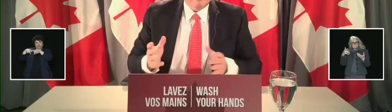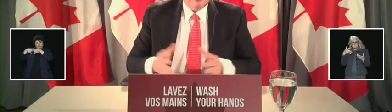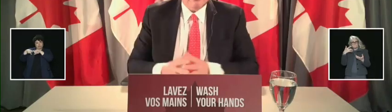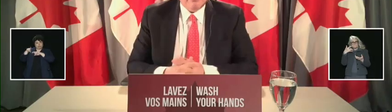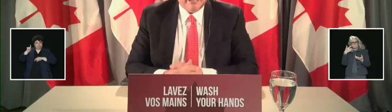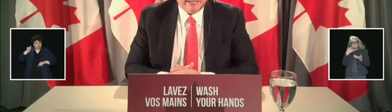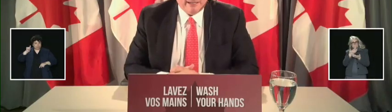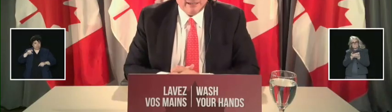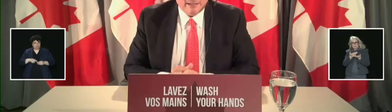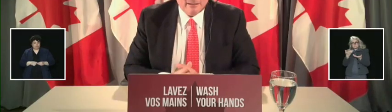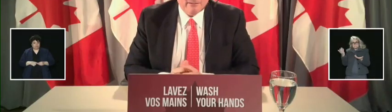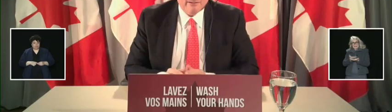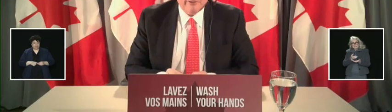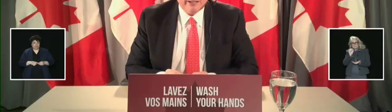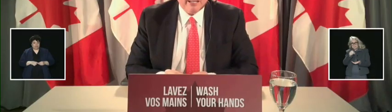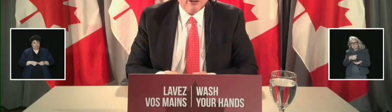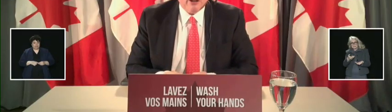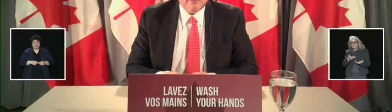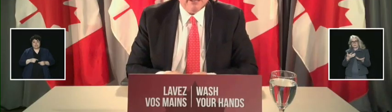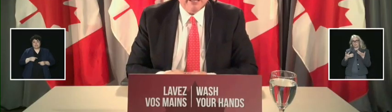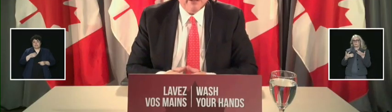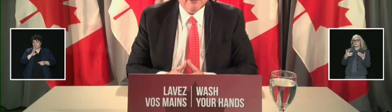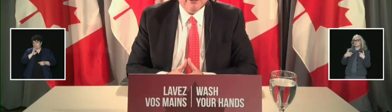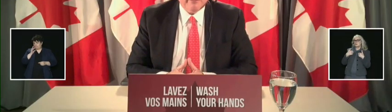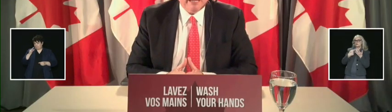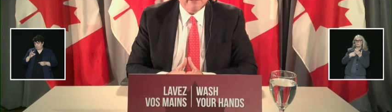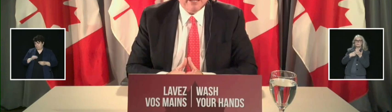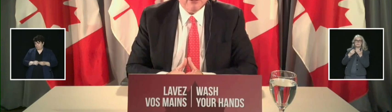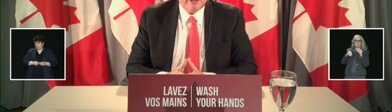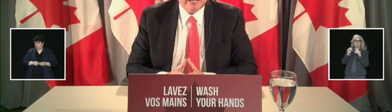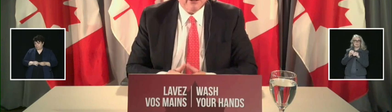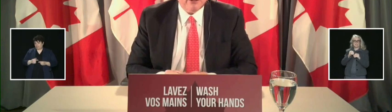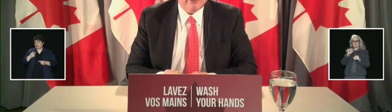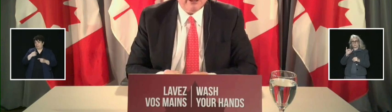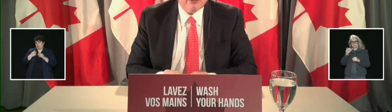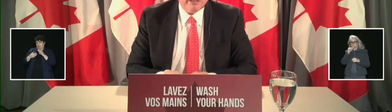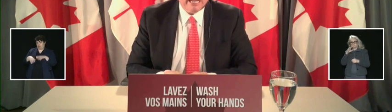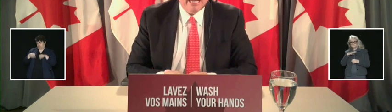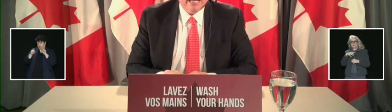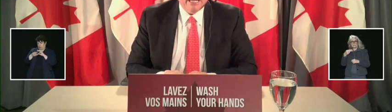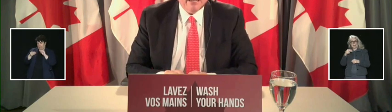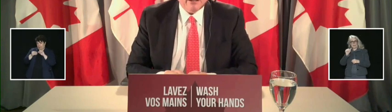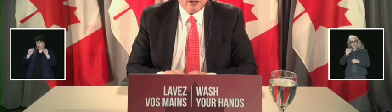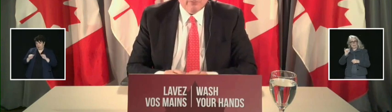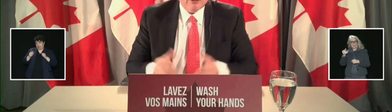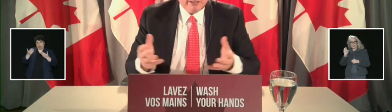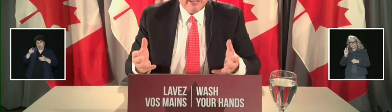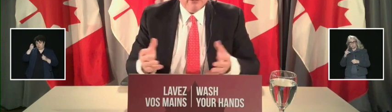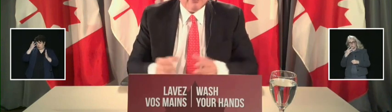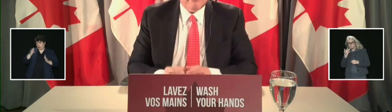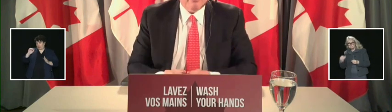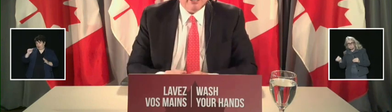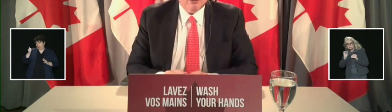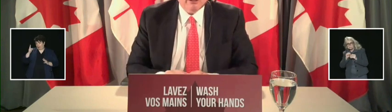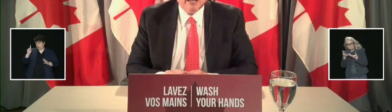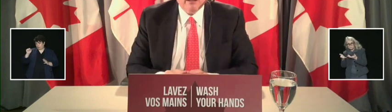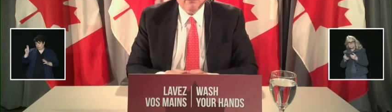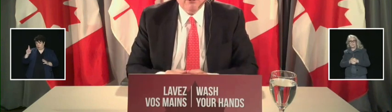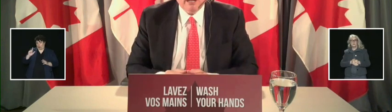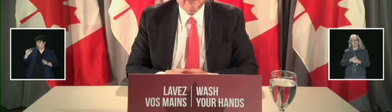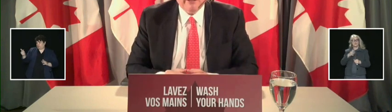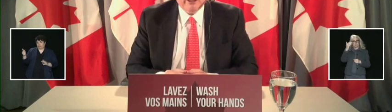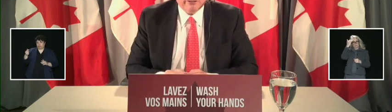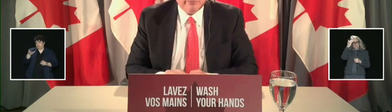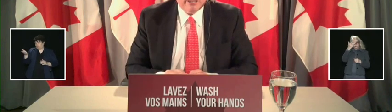Peut-être, moi, je pourrais faire quelques commentaires, puis si Mme Haidou ou quelqu'un d'autre veut ajouter. Comme vous savez, nous avons un